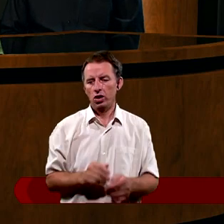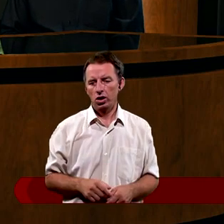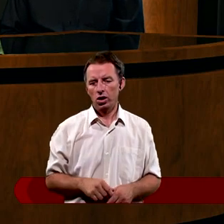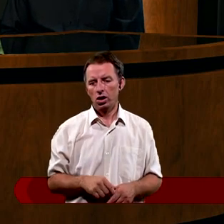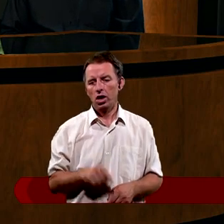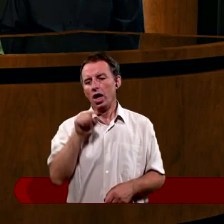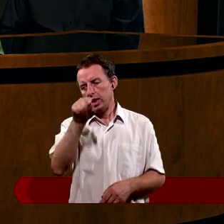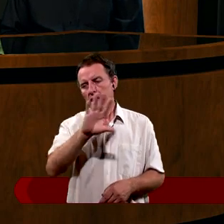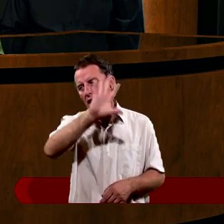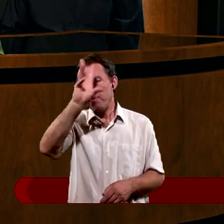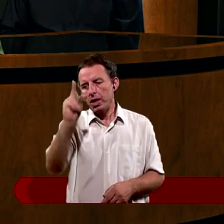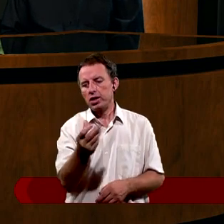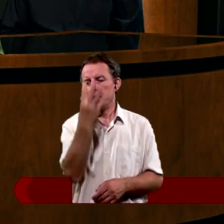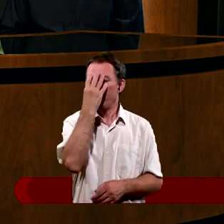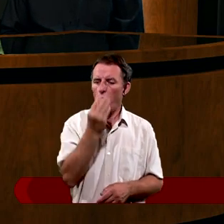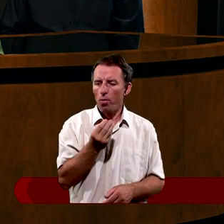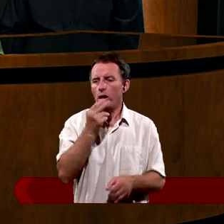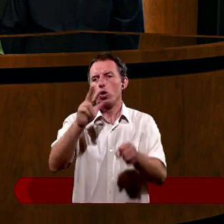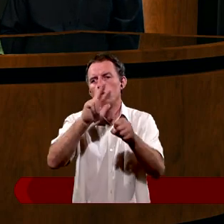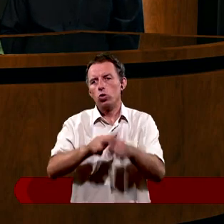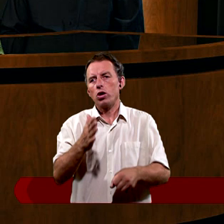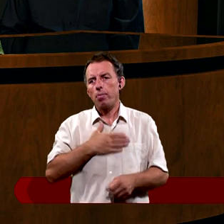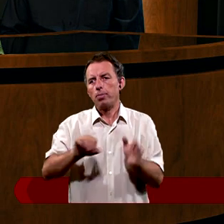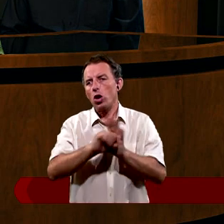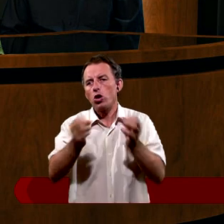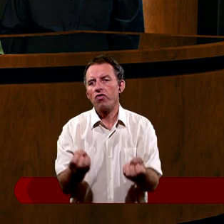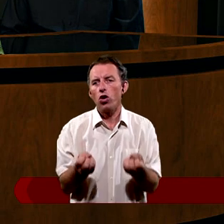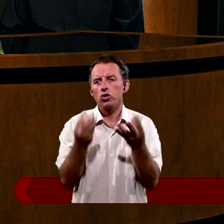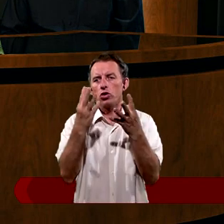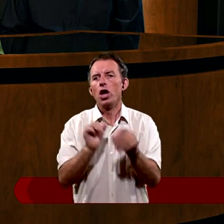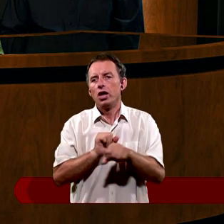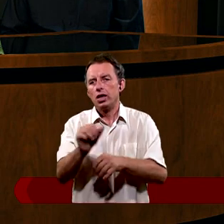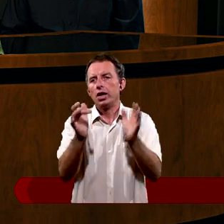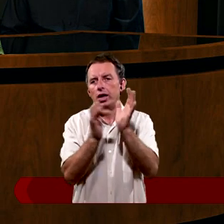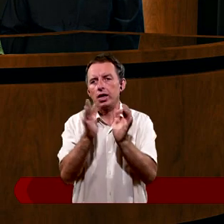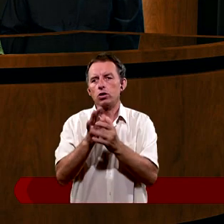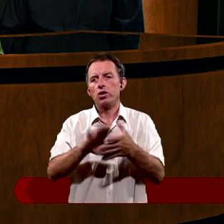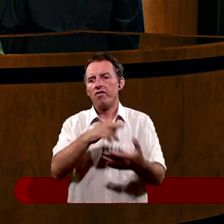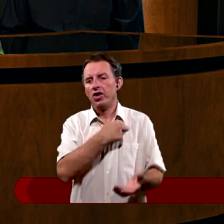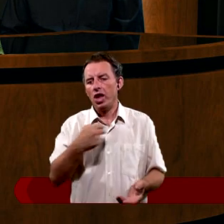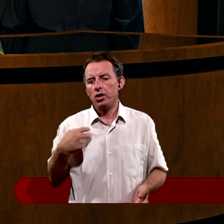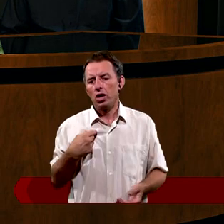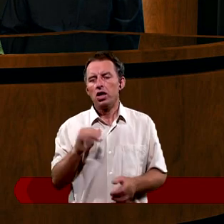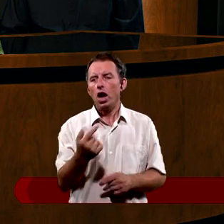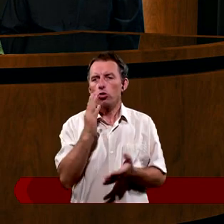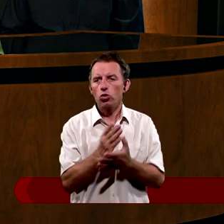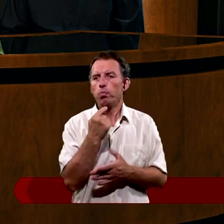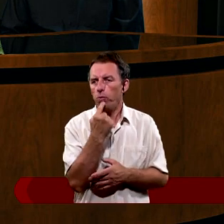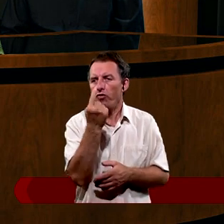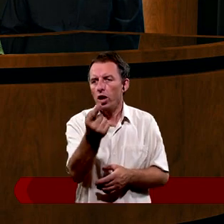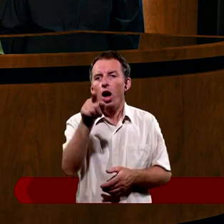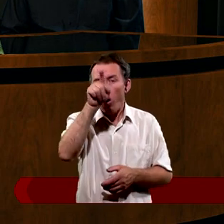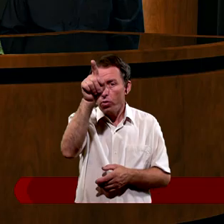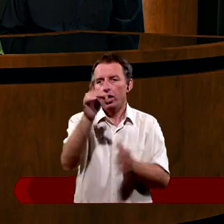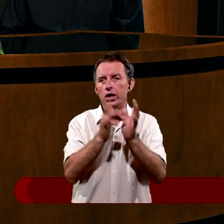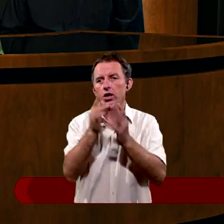tym najpiękniejszym obrazem, który ma być odtworzony, to jest Chrystus w nas. Jak już powiedzieliśmy, On